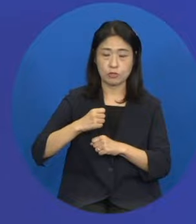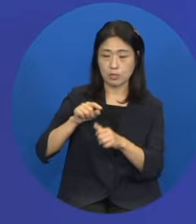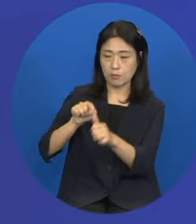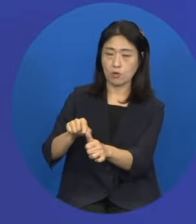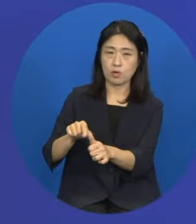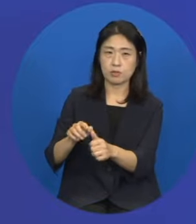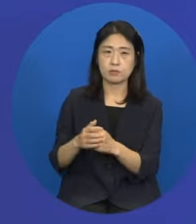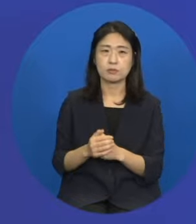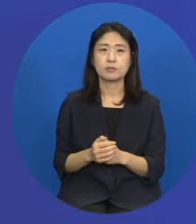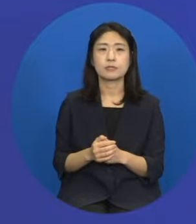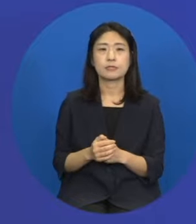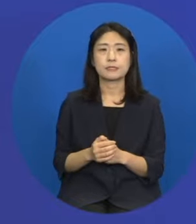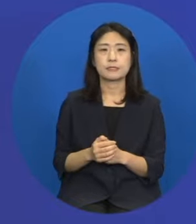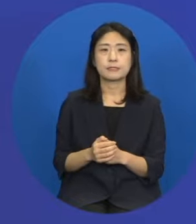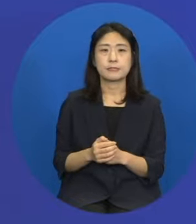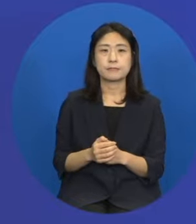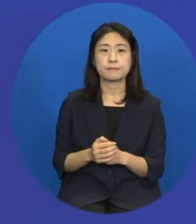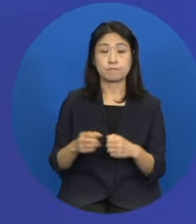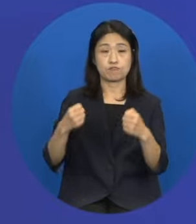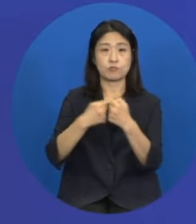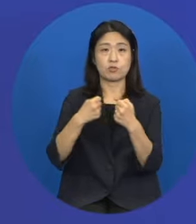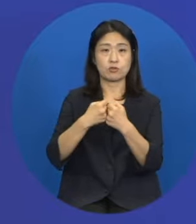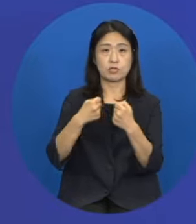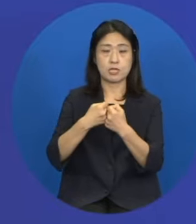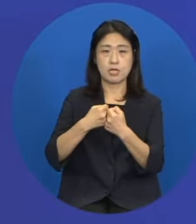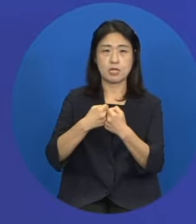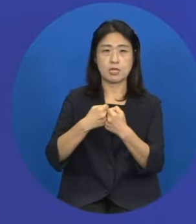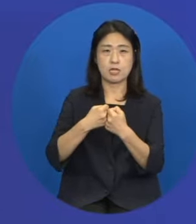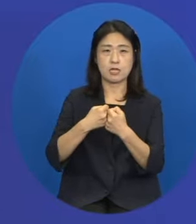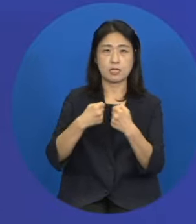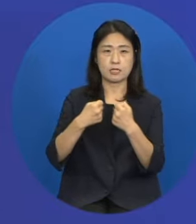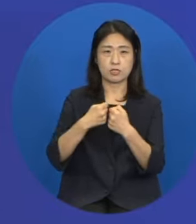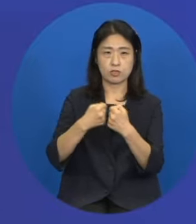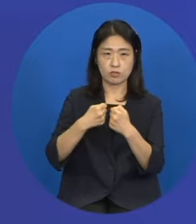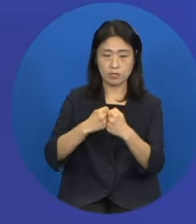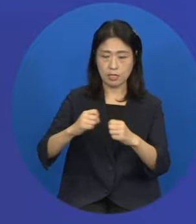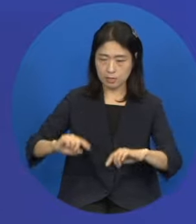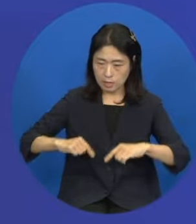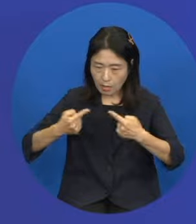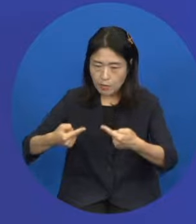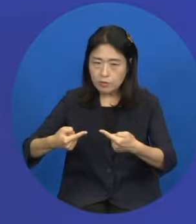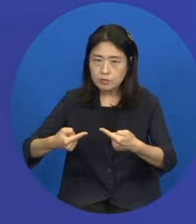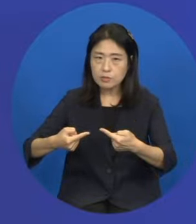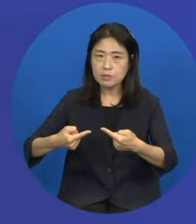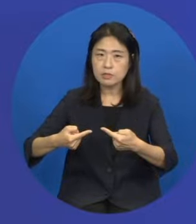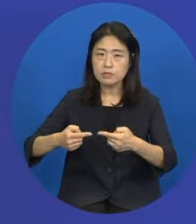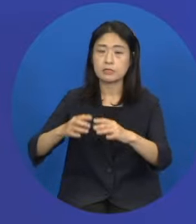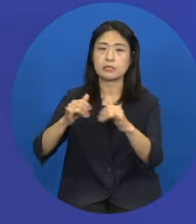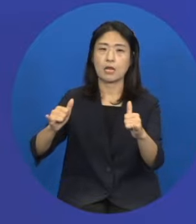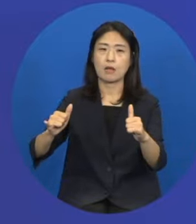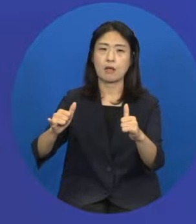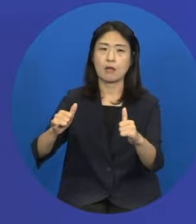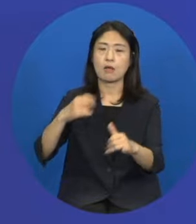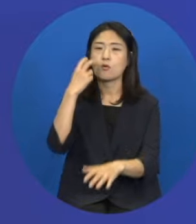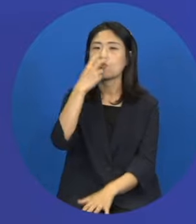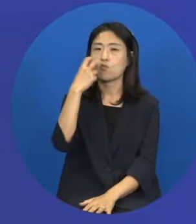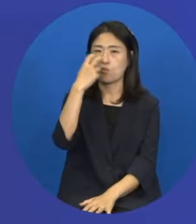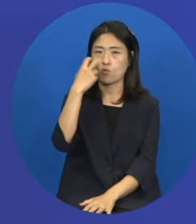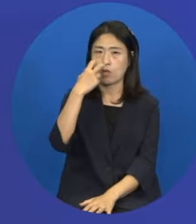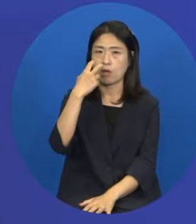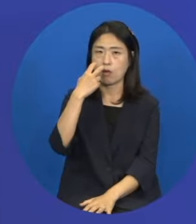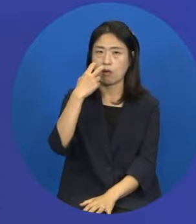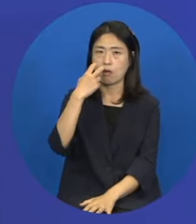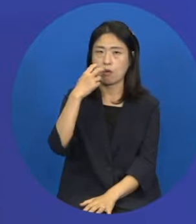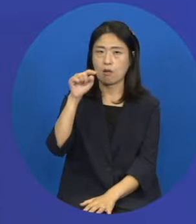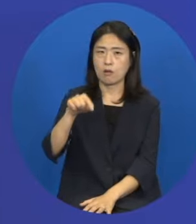군대, 그러니까 전쟁에 나설 수 있는 병사가 몇 명인지를 카운트하라고 조사를 시킵니다. 근데 요압이 딱